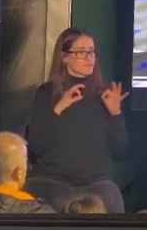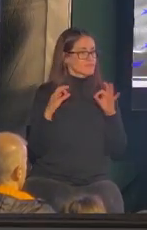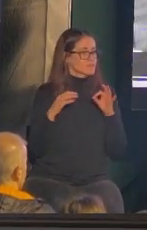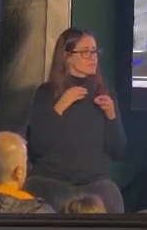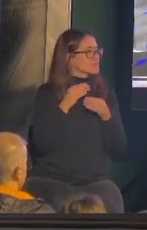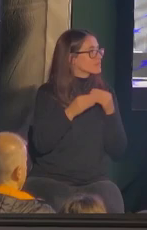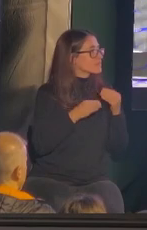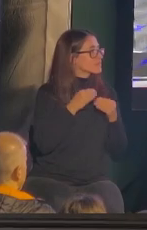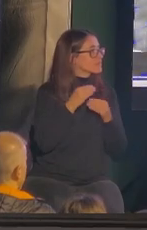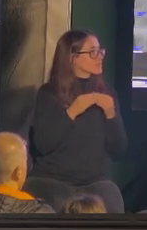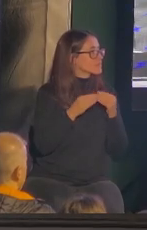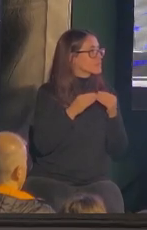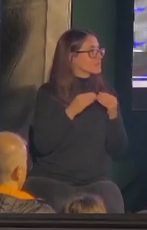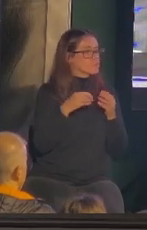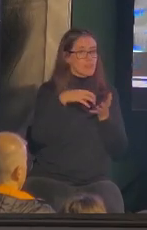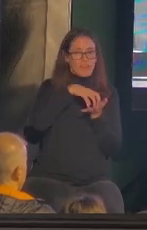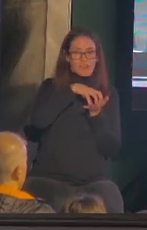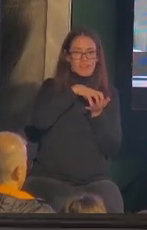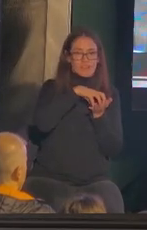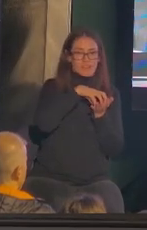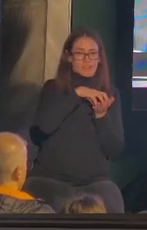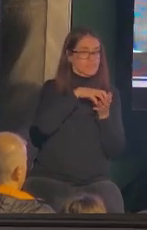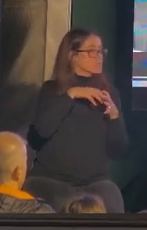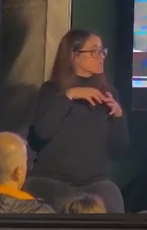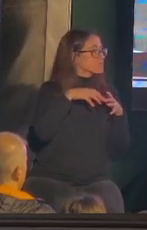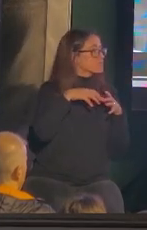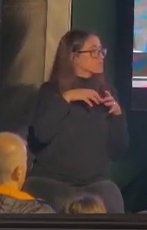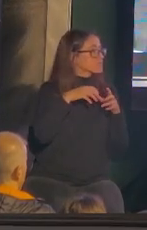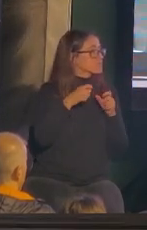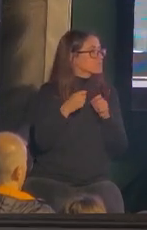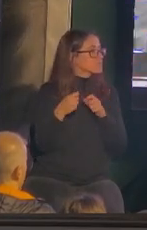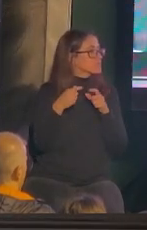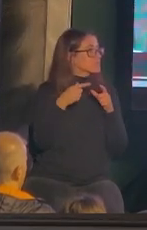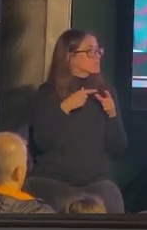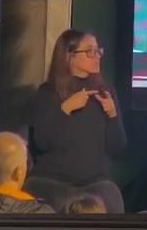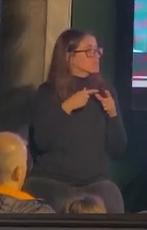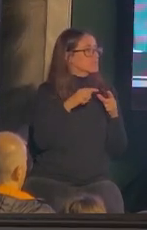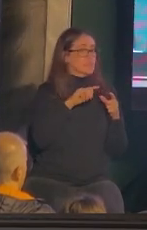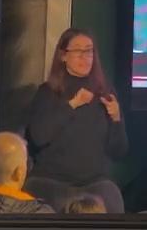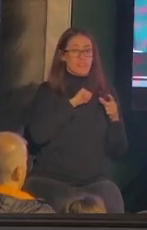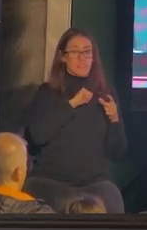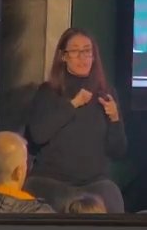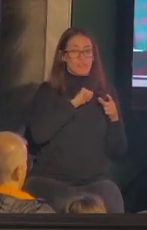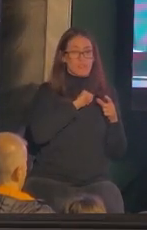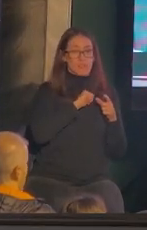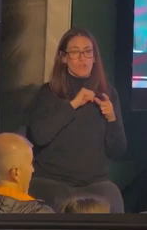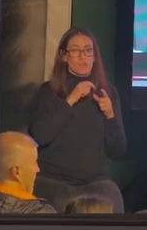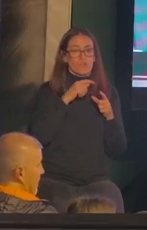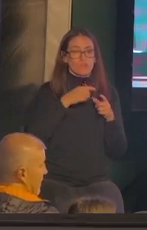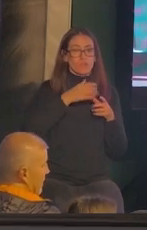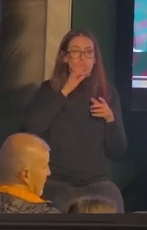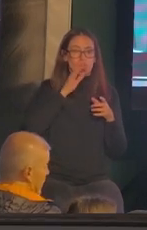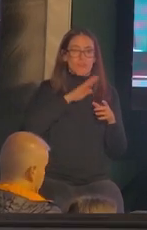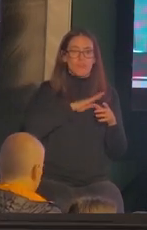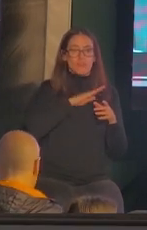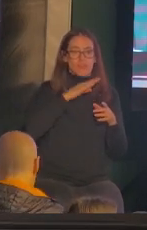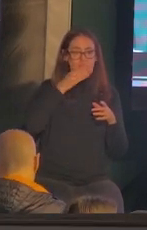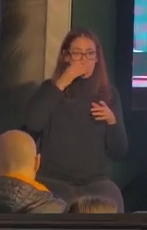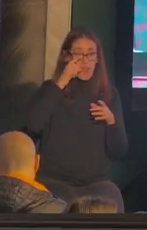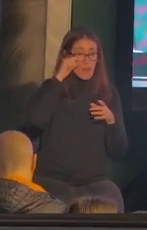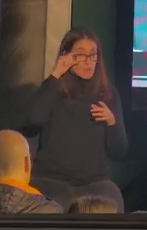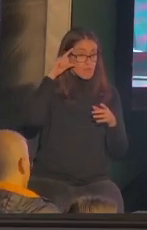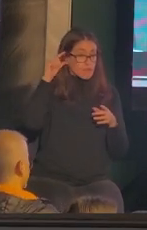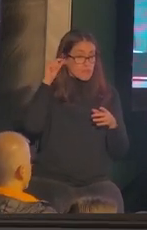va gelificada. Aquí per un cantó tenim la beguda d'ametlla, perquè com que estic fent una mousse